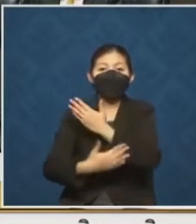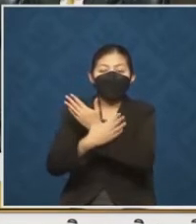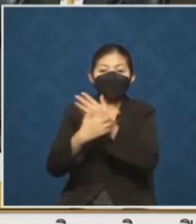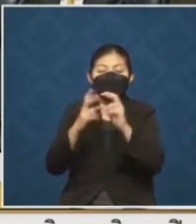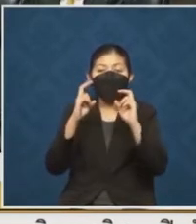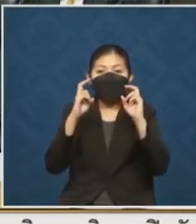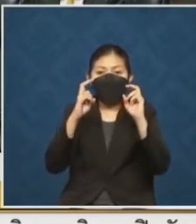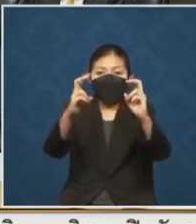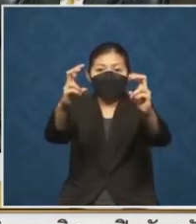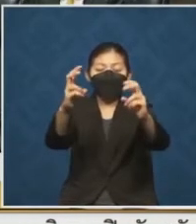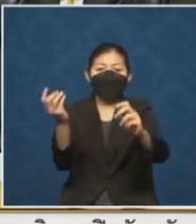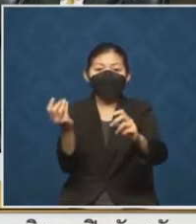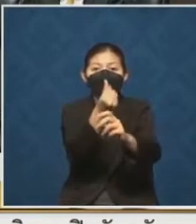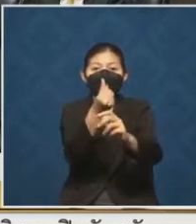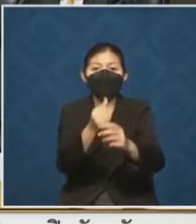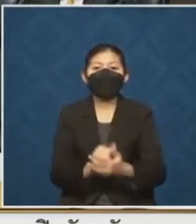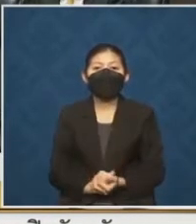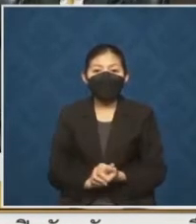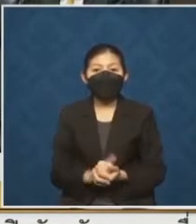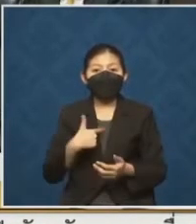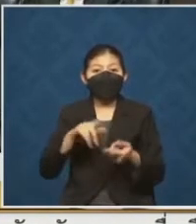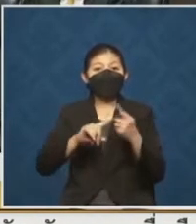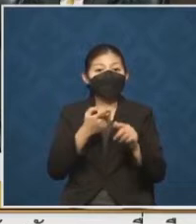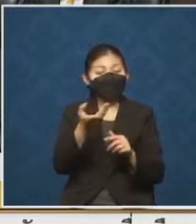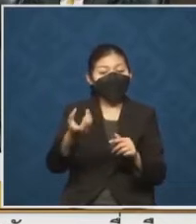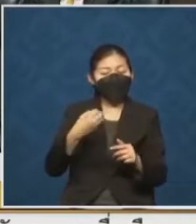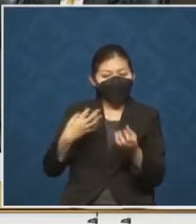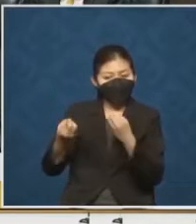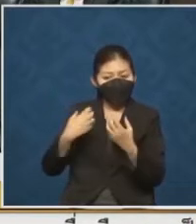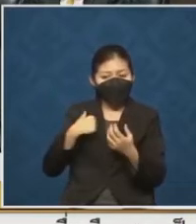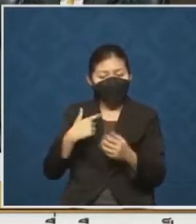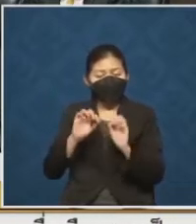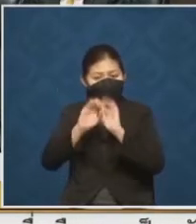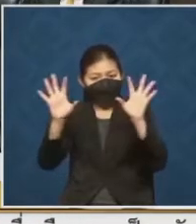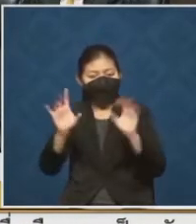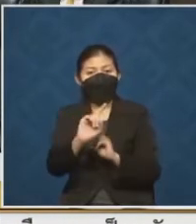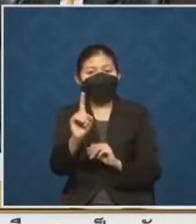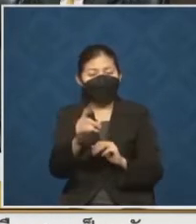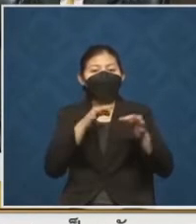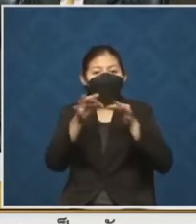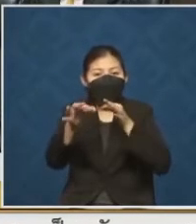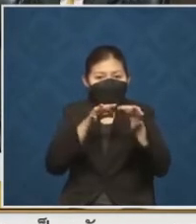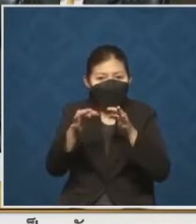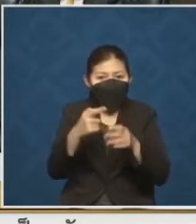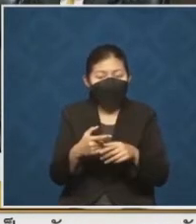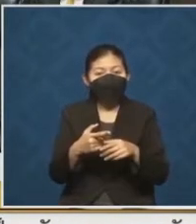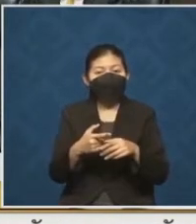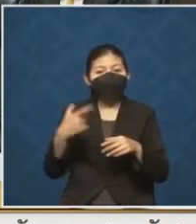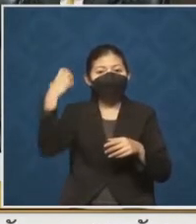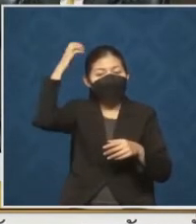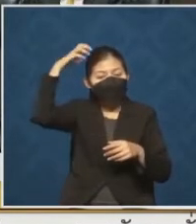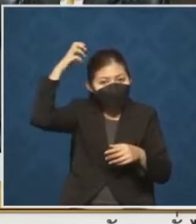ติดที่ผมไม่แสลงไปไว้เนี่ยในการที่จะจะพัฒนาหรือจะทำโครงสร้างพื้นฐานขนาดใหญ่ที่จะรองรับการพัฒนา